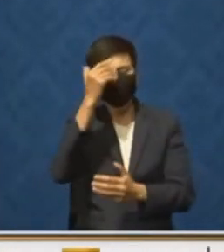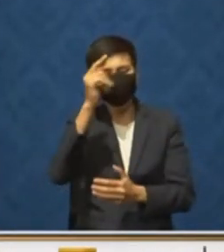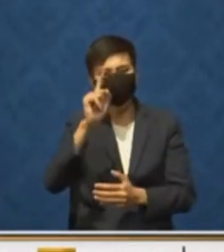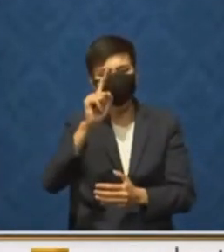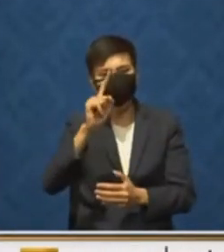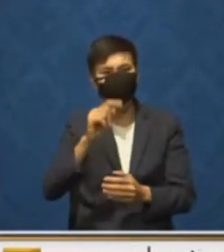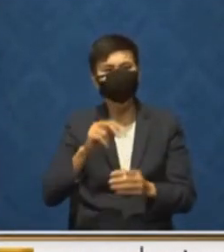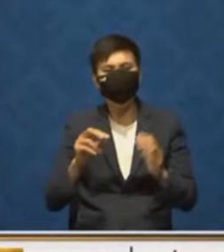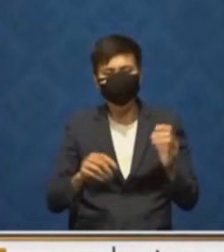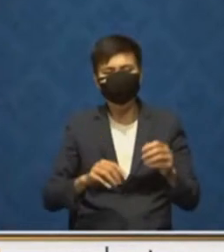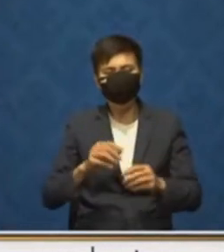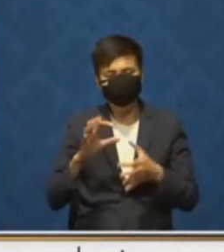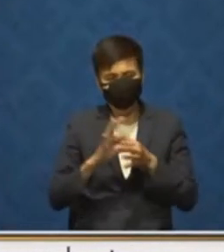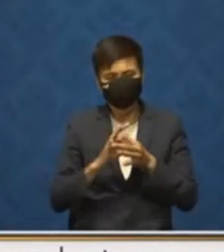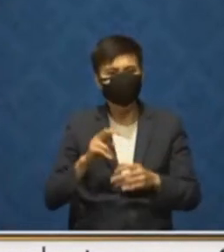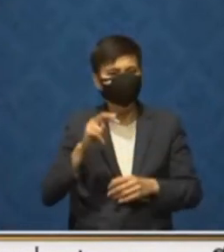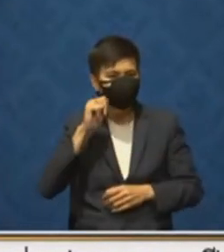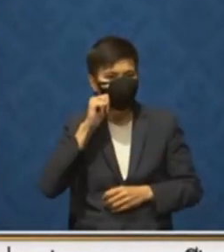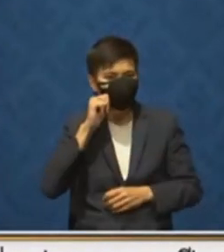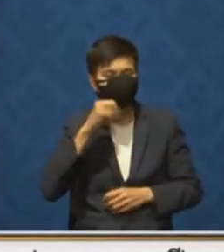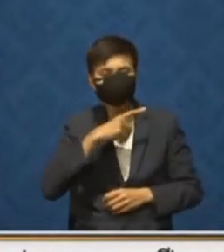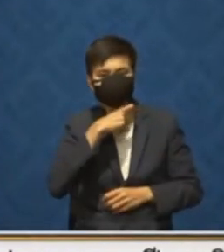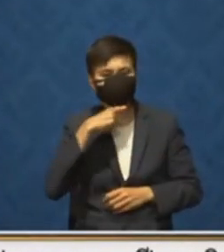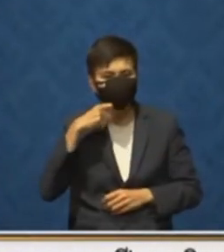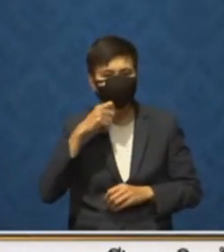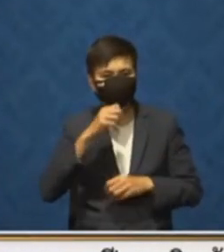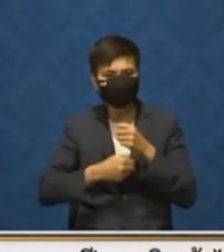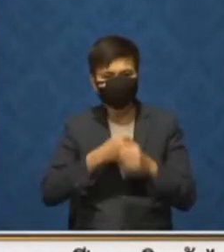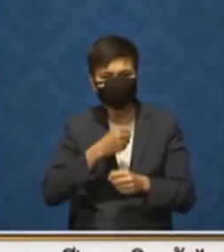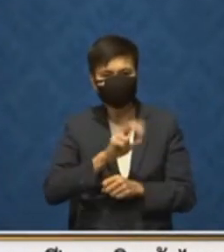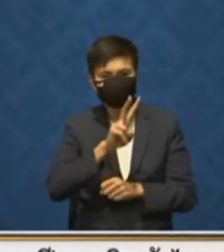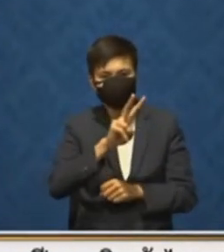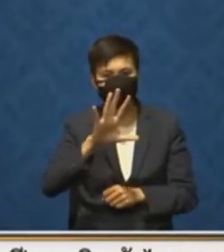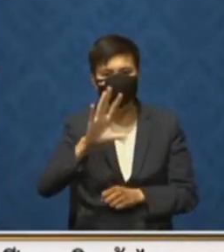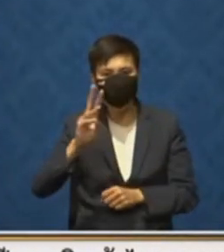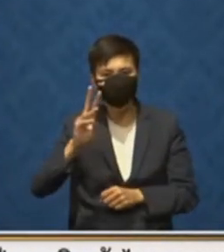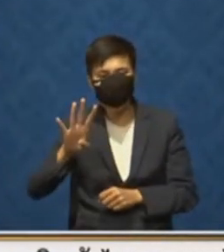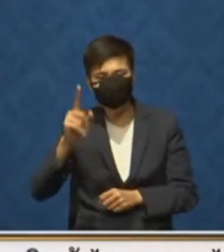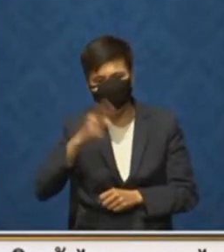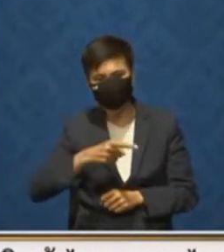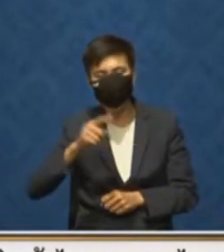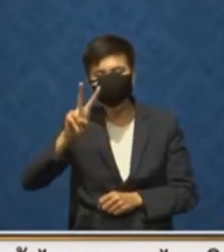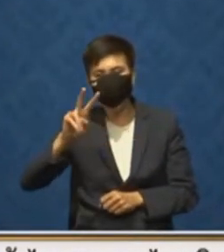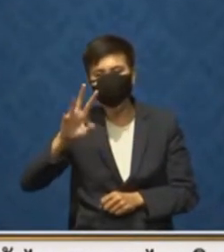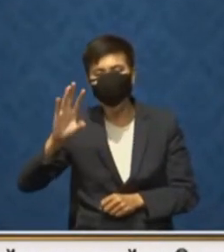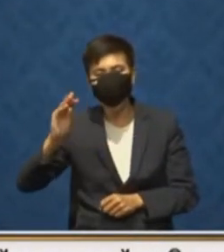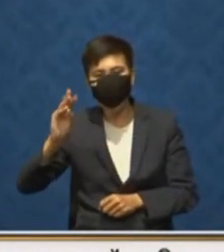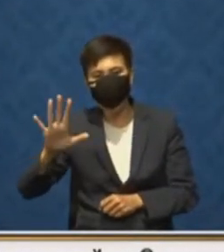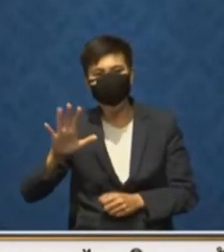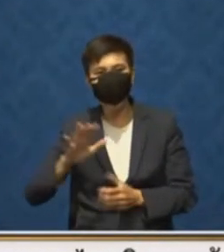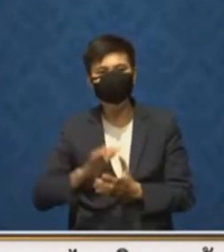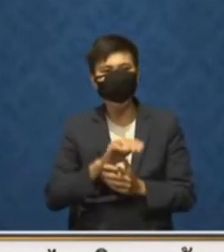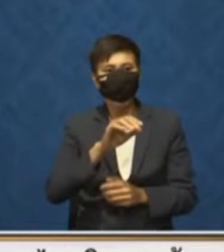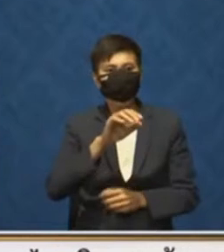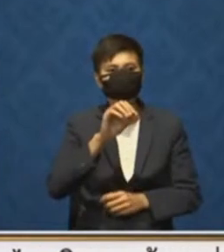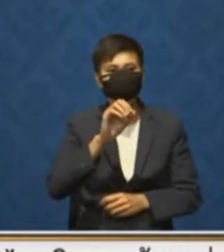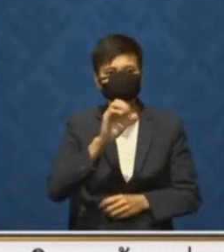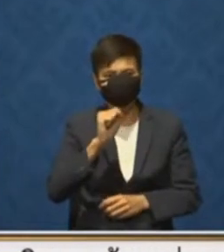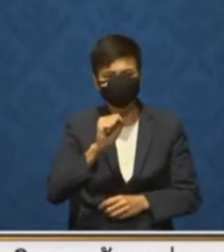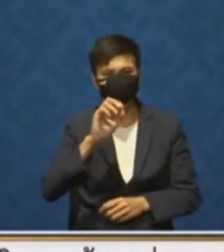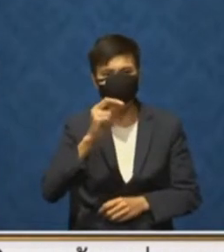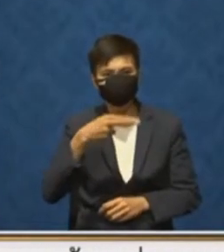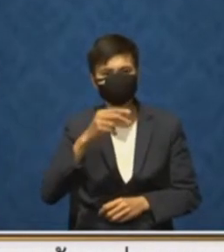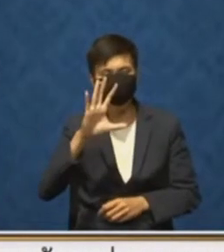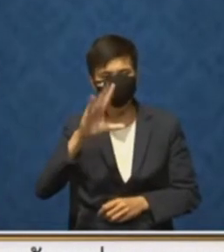รองรับสถานการณ์ขาดแคลนน้ำฤดูแล้งปี 2560 4/65สิ่งศธ.ช่อเพชรบูรณาการหน่วยงานที่เกี่ยวข้อง